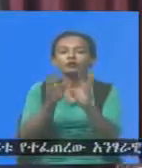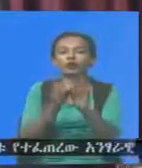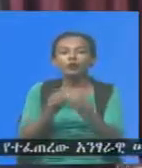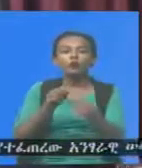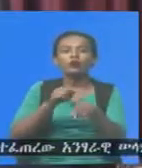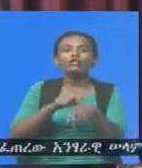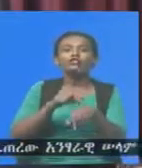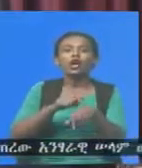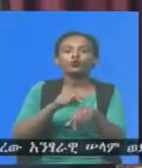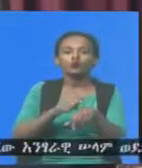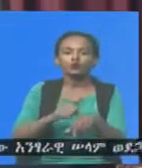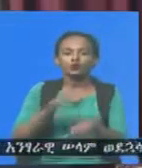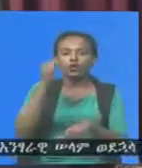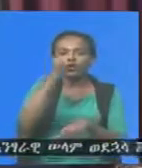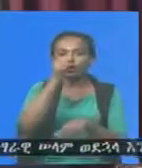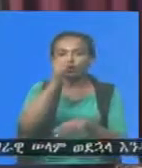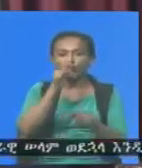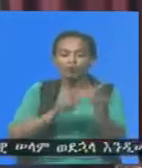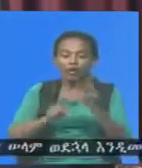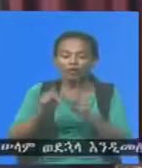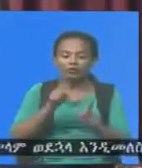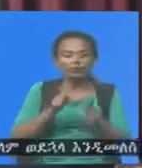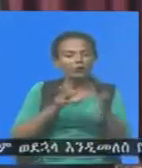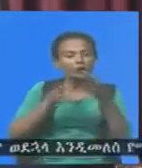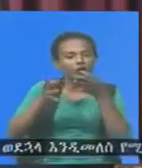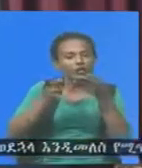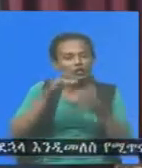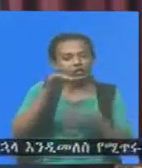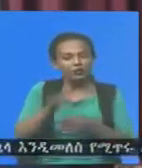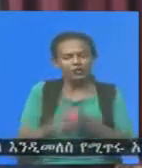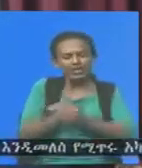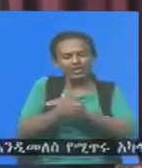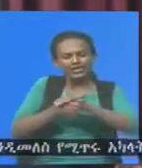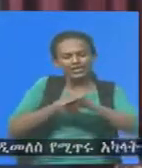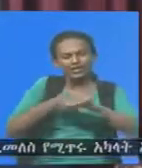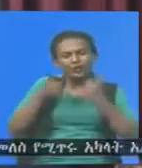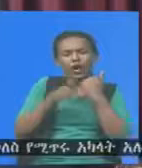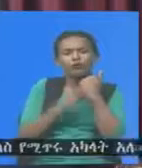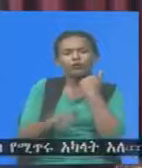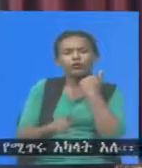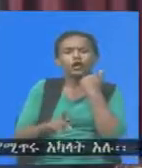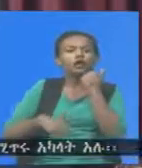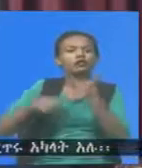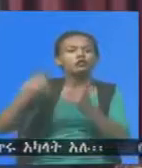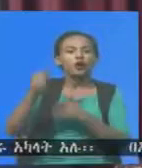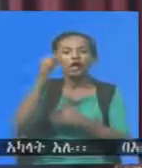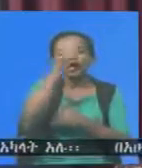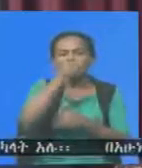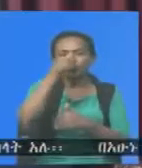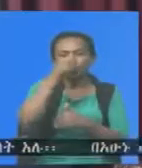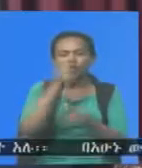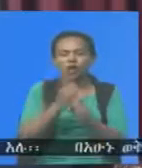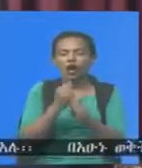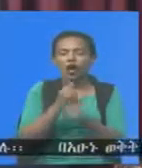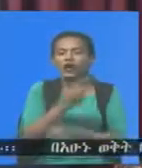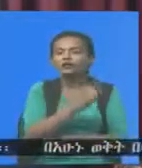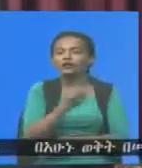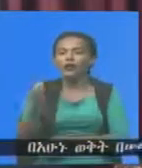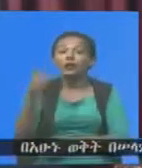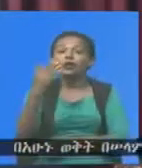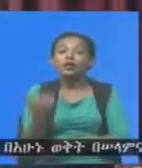በየሰዓቱ ለኢትዮጵያ ህዝብ መገለጽ አለበት የድበቃ ፖለቲካ ከእንግዲህ በኋላ ኢትዮጵያ ውስጥ አይሰራም